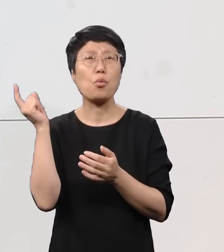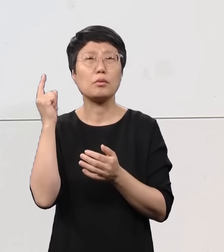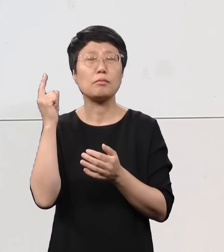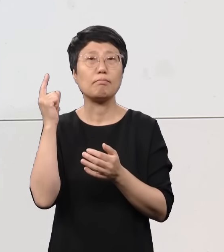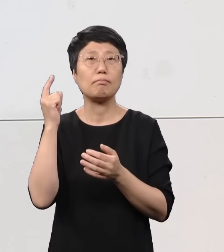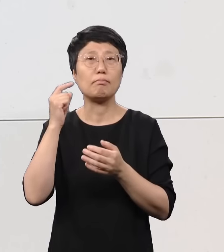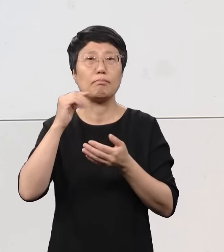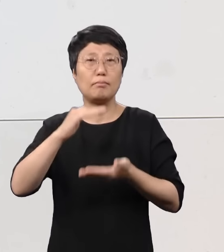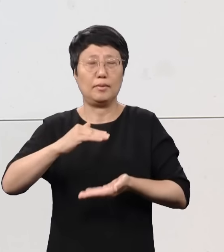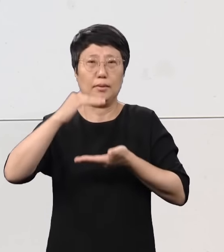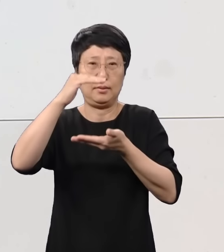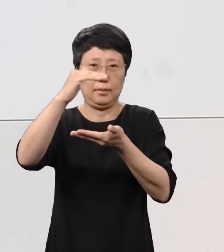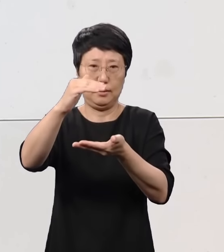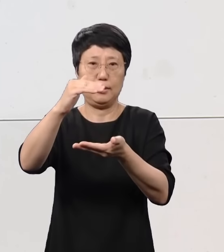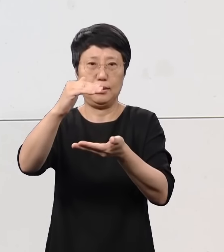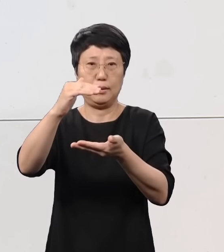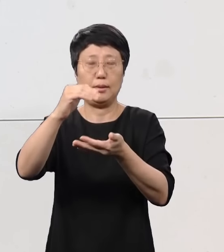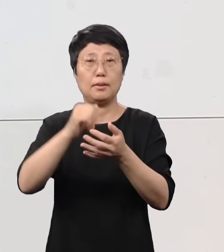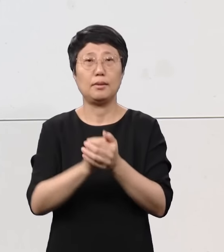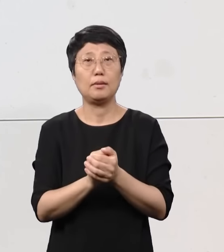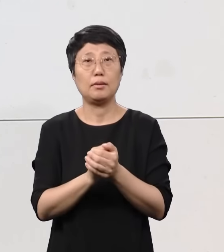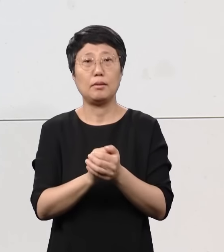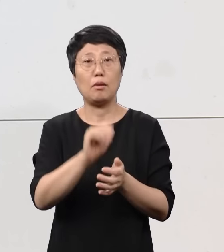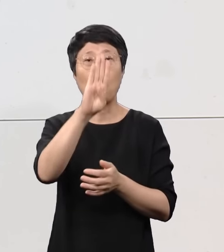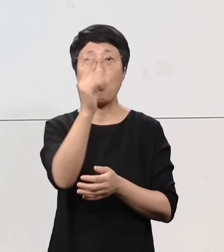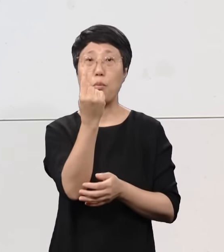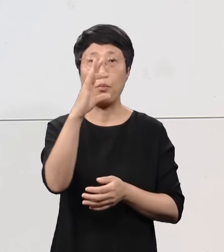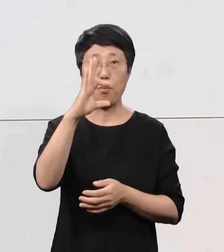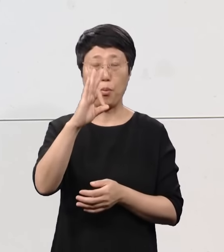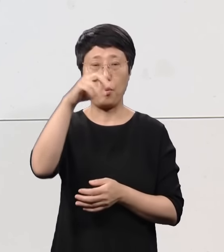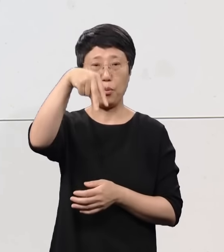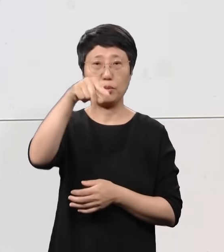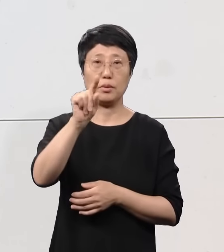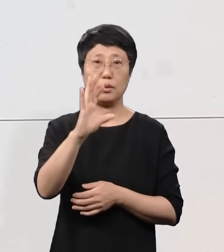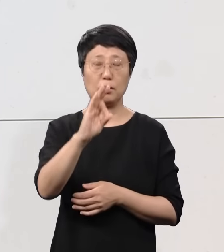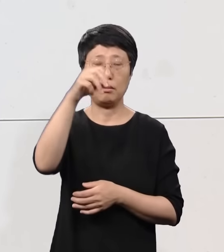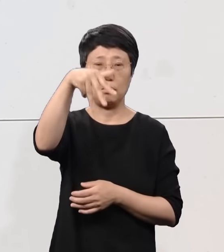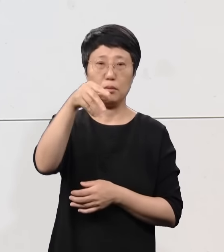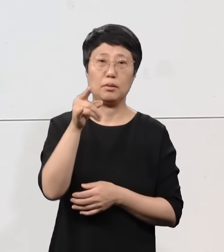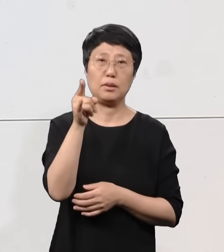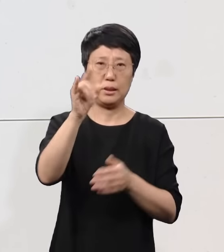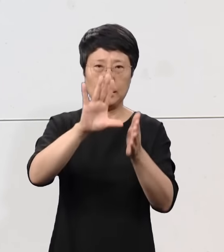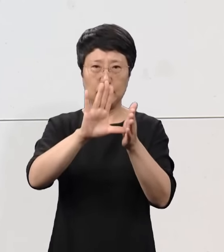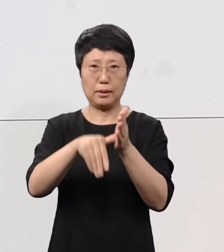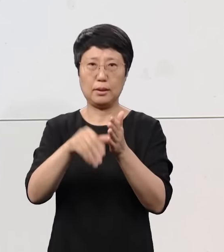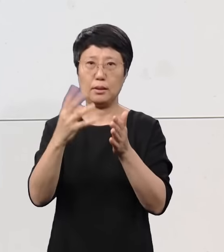드리게 됩니다 그래서 봉성체 할 때에 성체를 모시고 가는